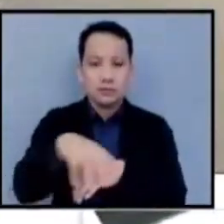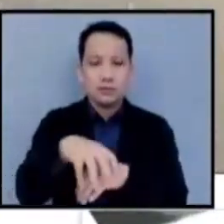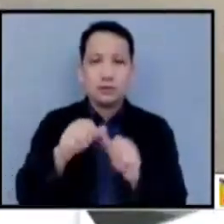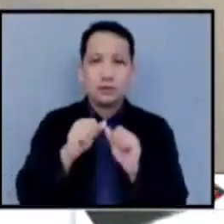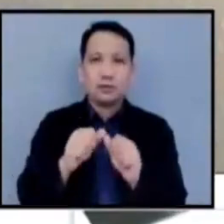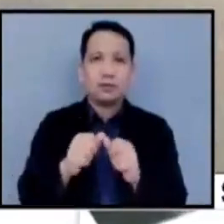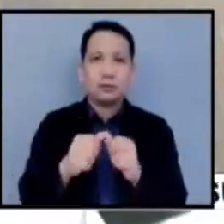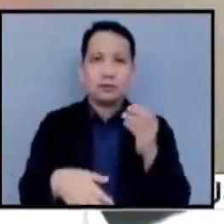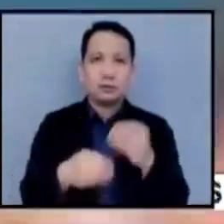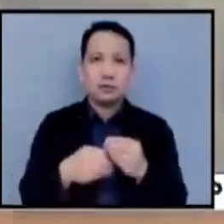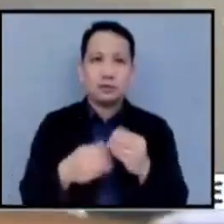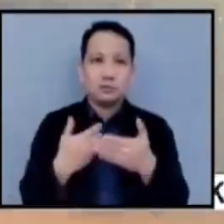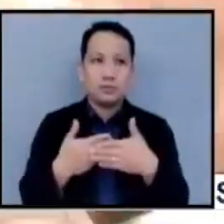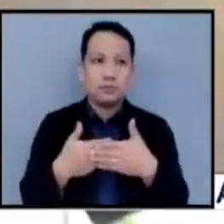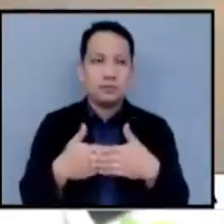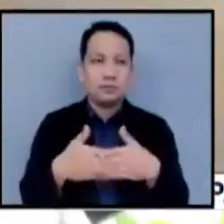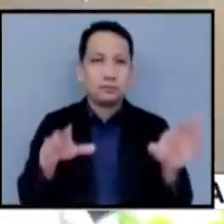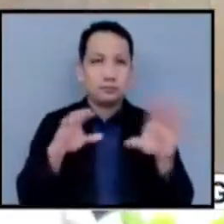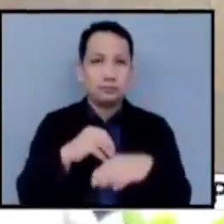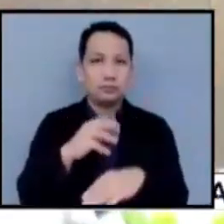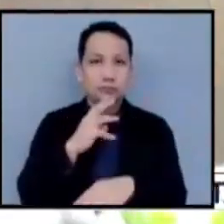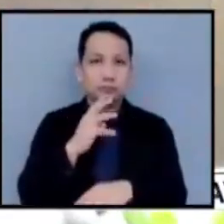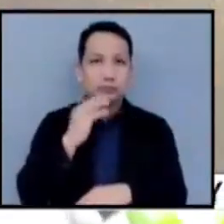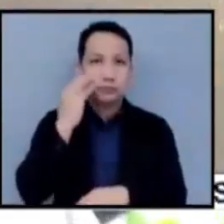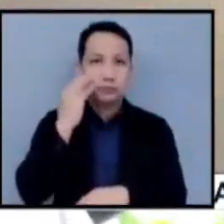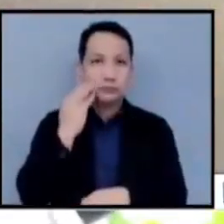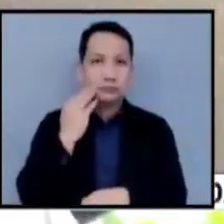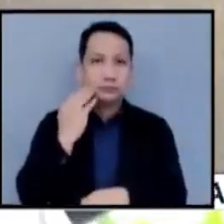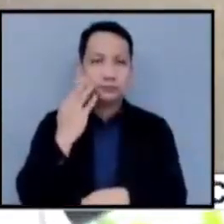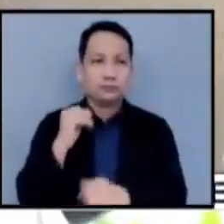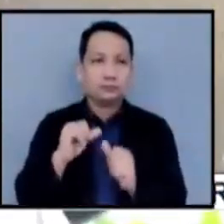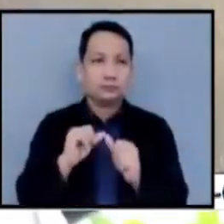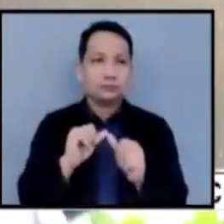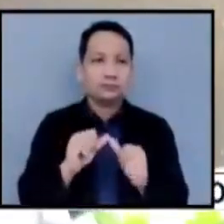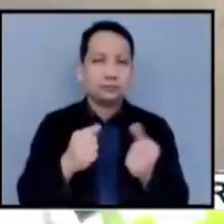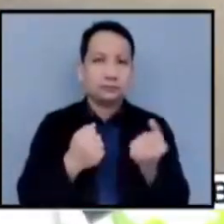Anya, malabo na magkaroon ng water shortage at ang pinakamatindi ng